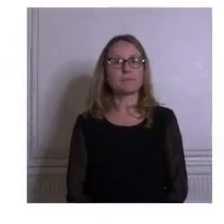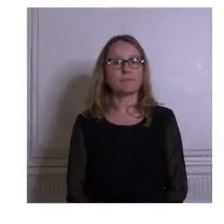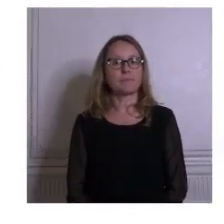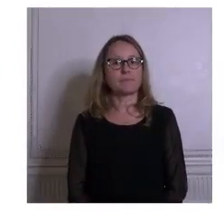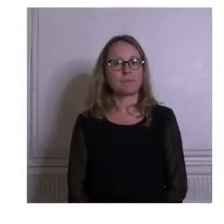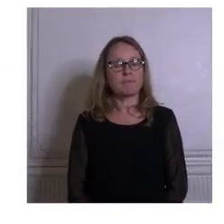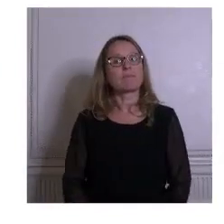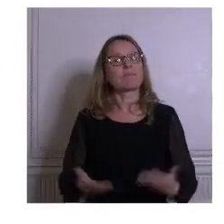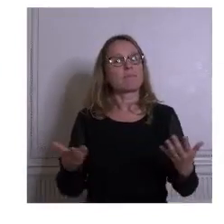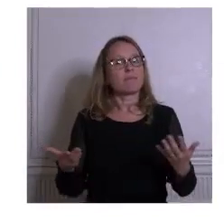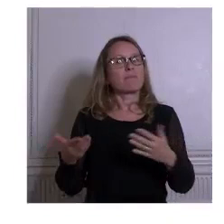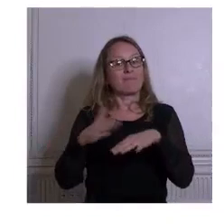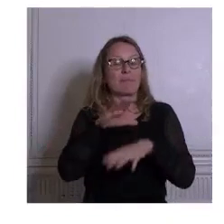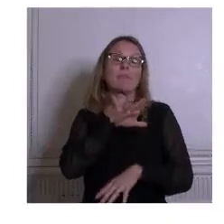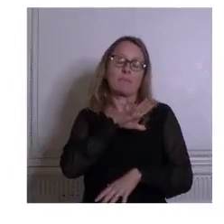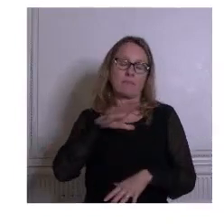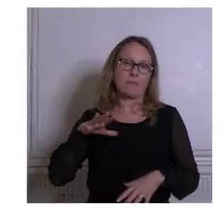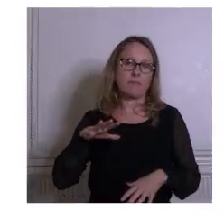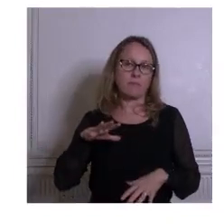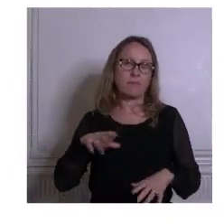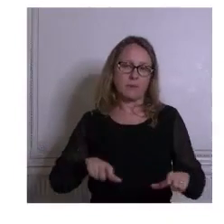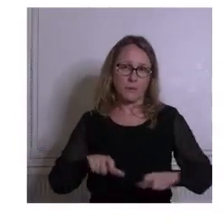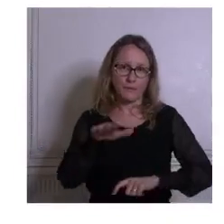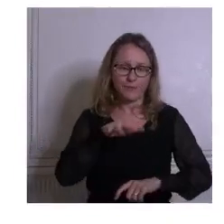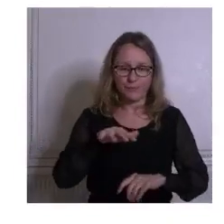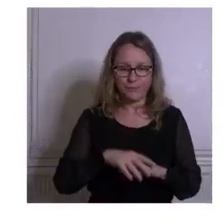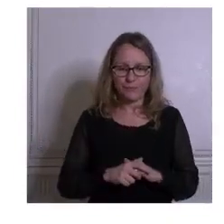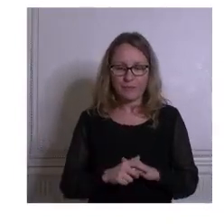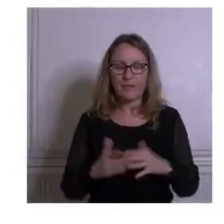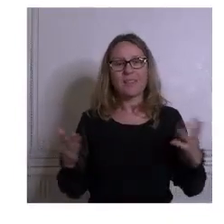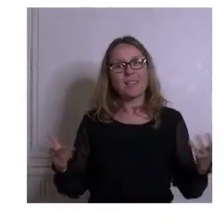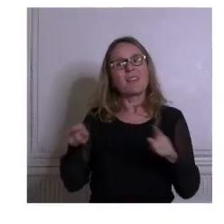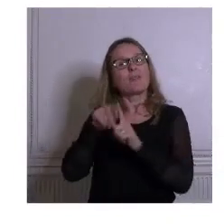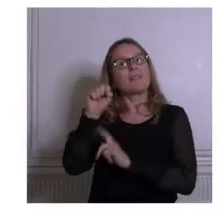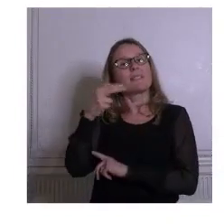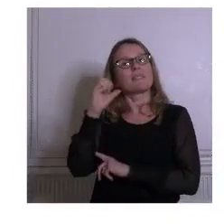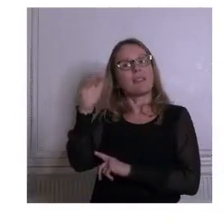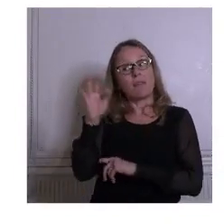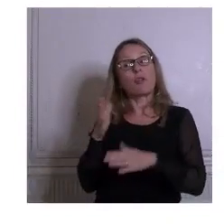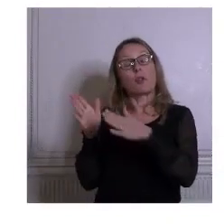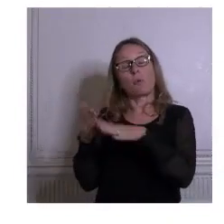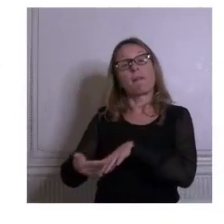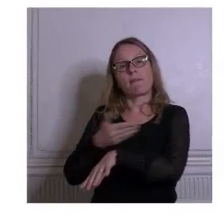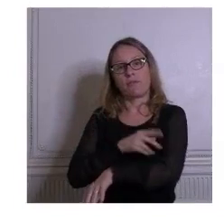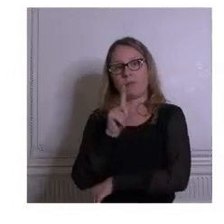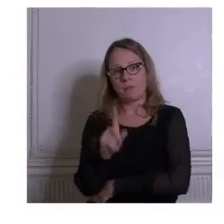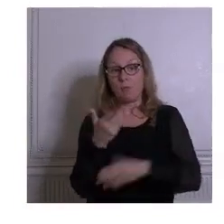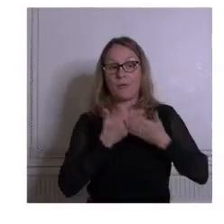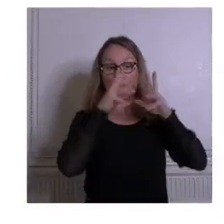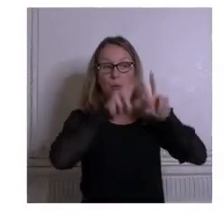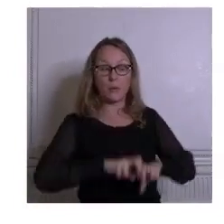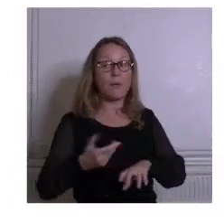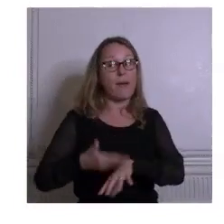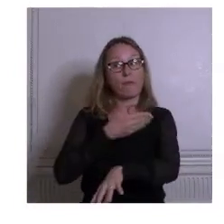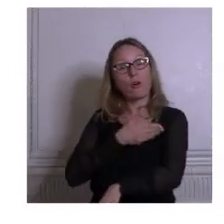ce schéma de transport repensé, le Talence-Médocaine occupe une place centrale et place Talence comme un rouage essentiel du RER métropolitain. Je peux vous